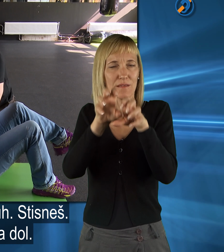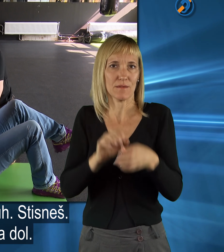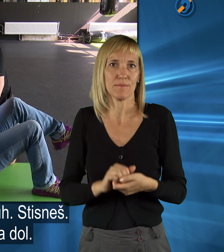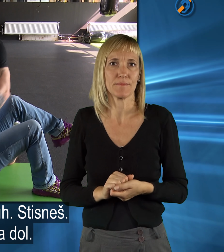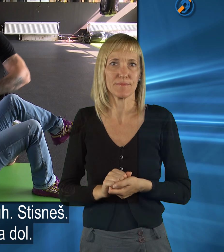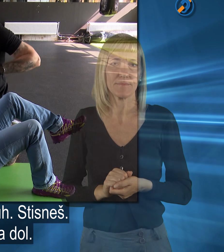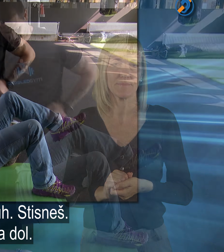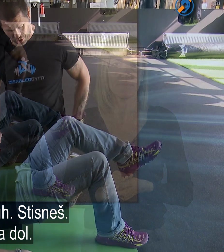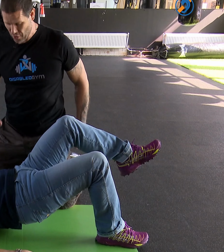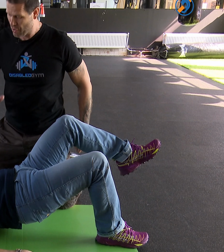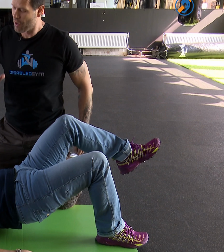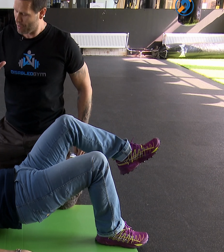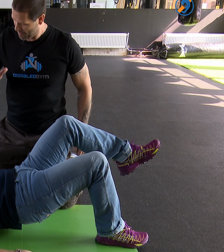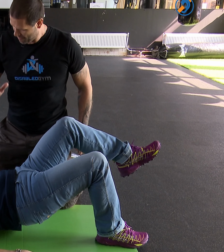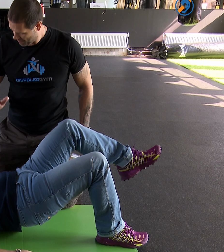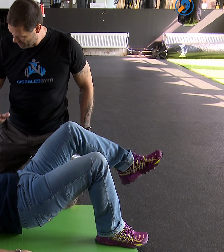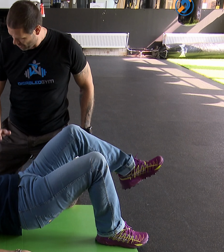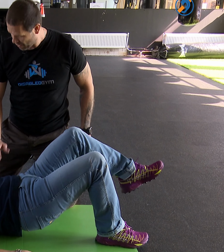hop, še ena. To.